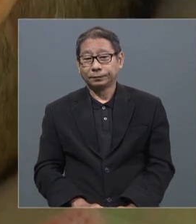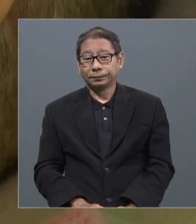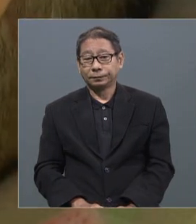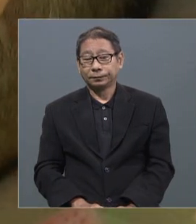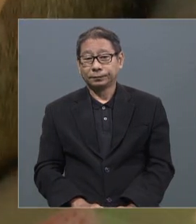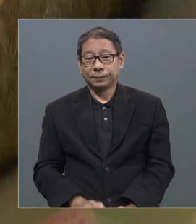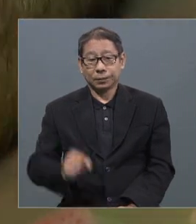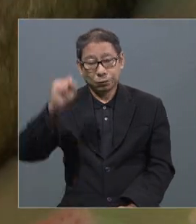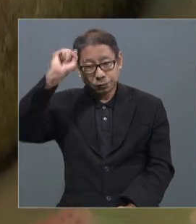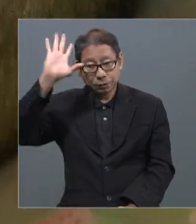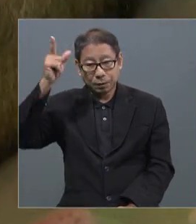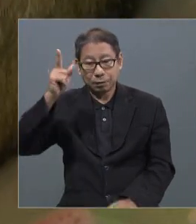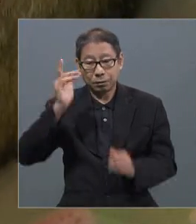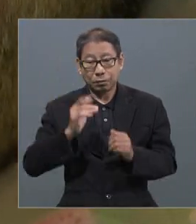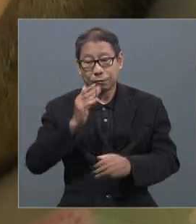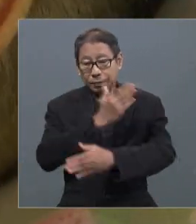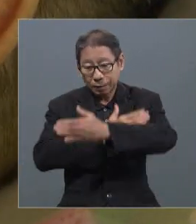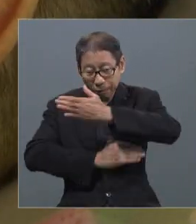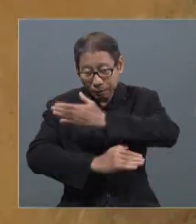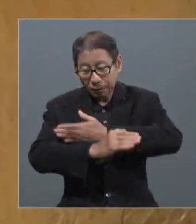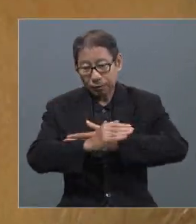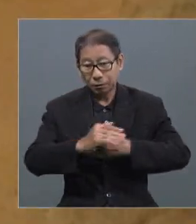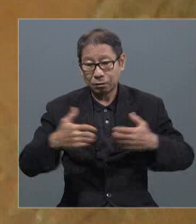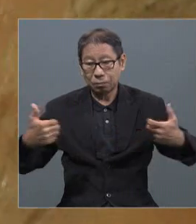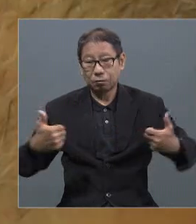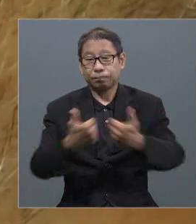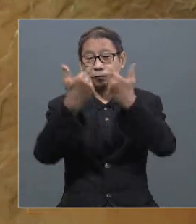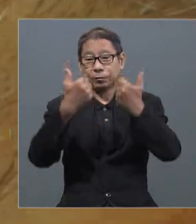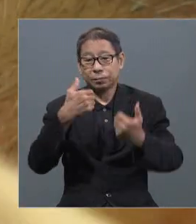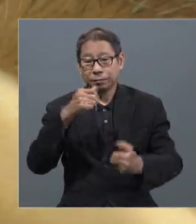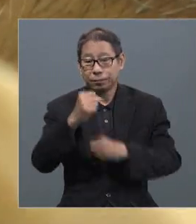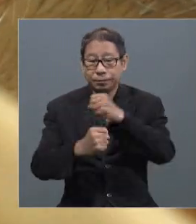สุชาติผู้พิการจากอุบัติเหตุทางถนนเมื่อปี